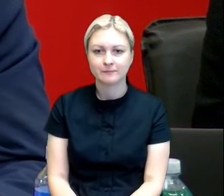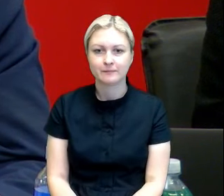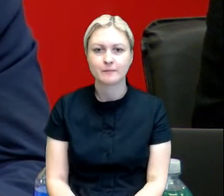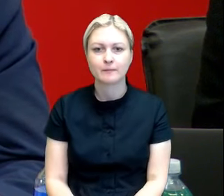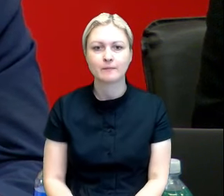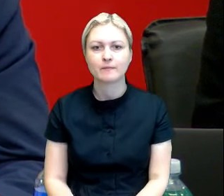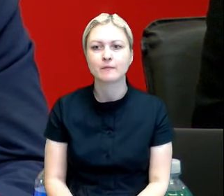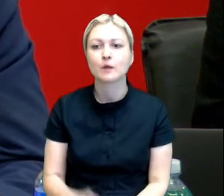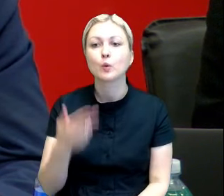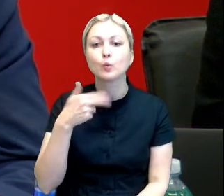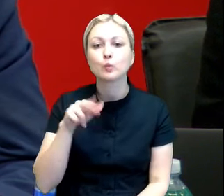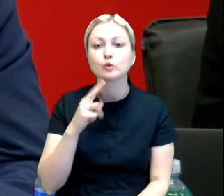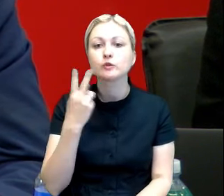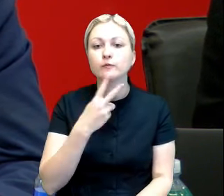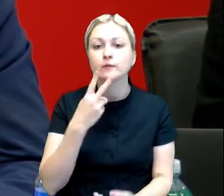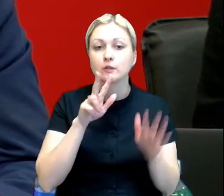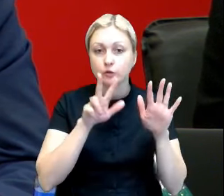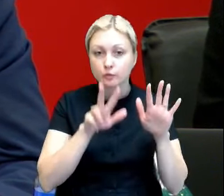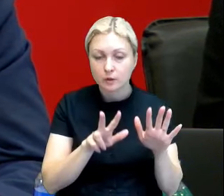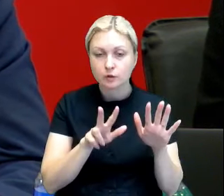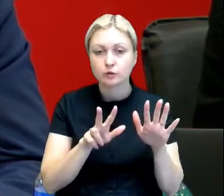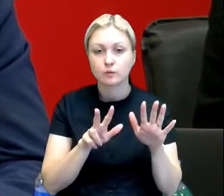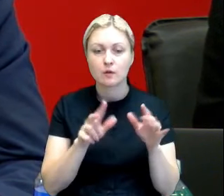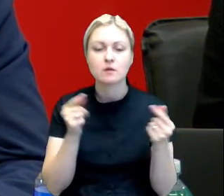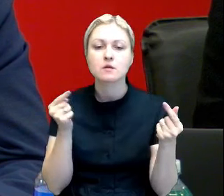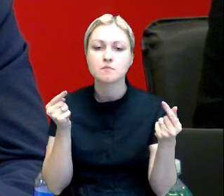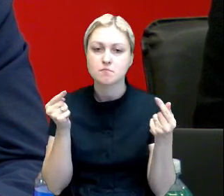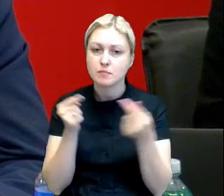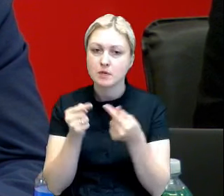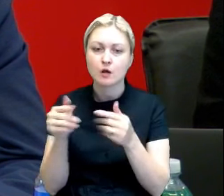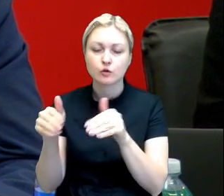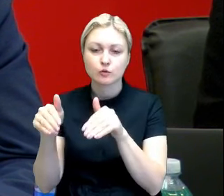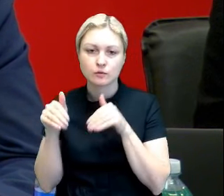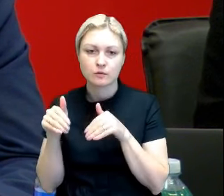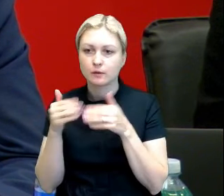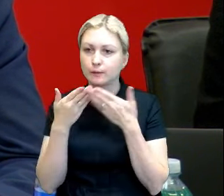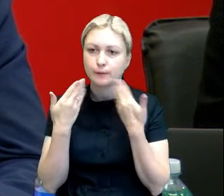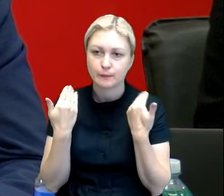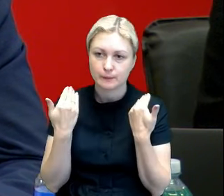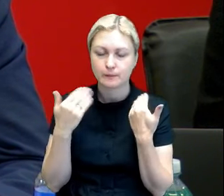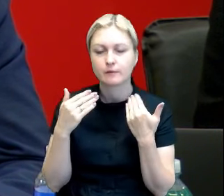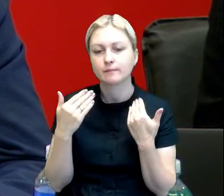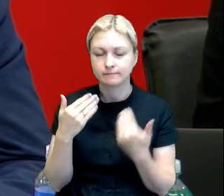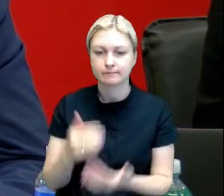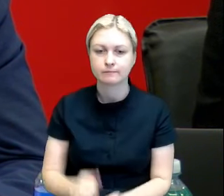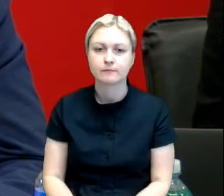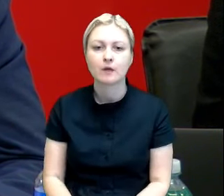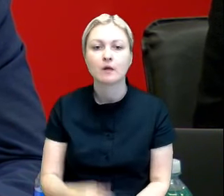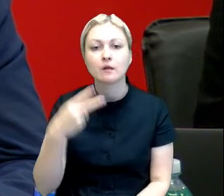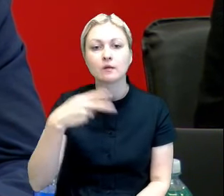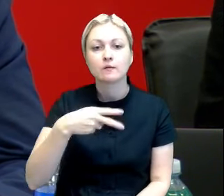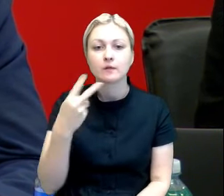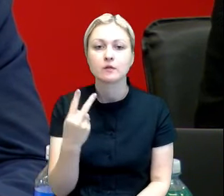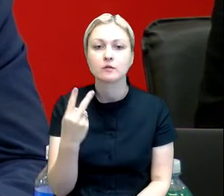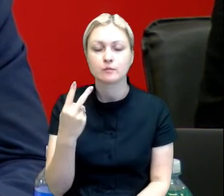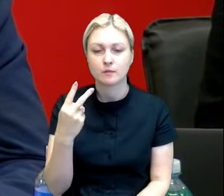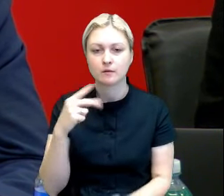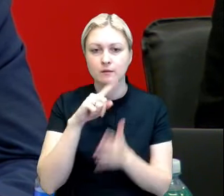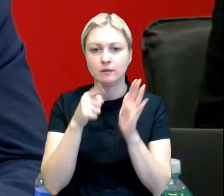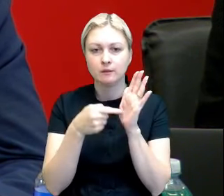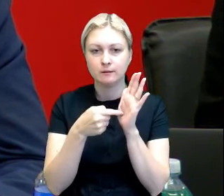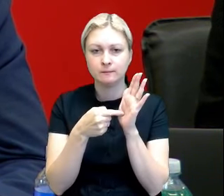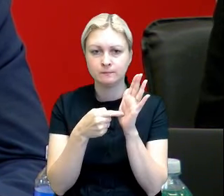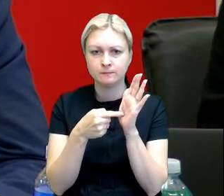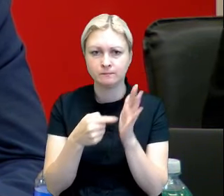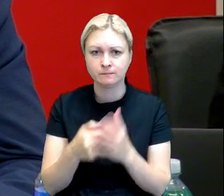už 28 prieš ir susilaikiusių nėra pritarta vienbalsiai dėkoju 22 darbotvarkės klausimas dėl pritarimo reorganizuoti